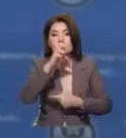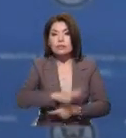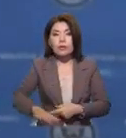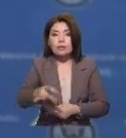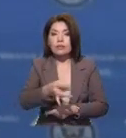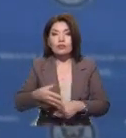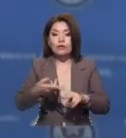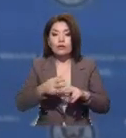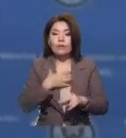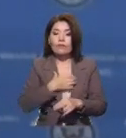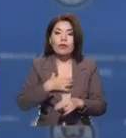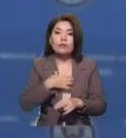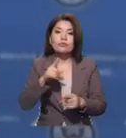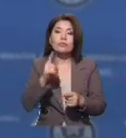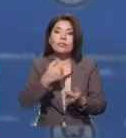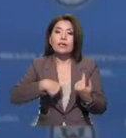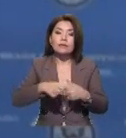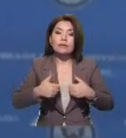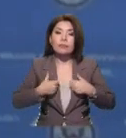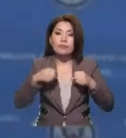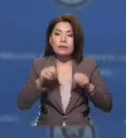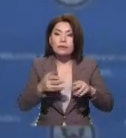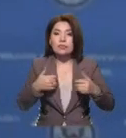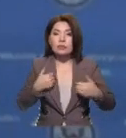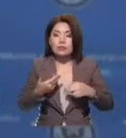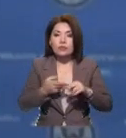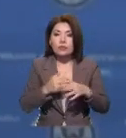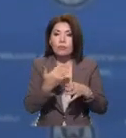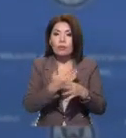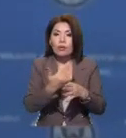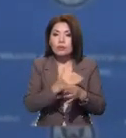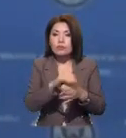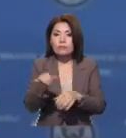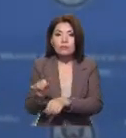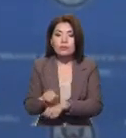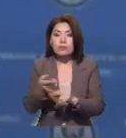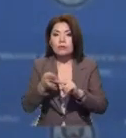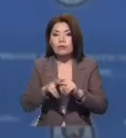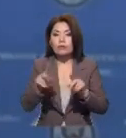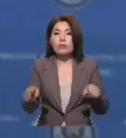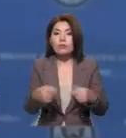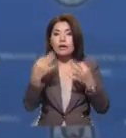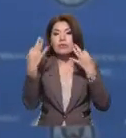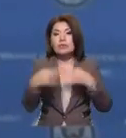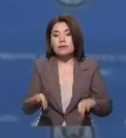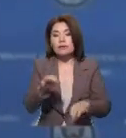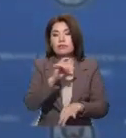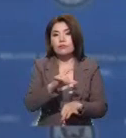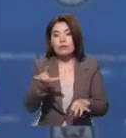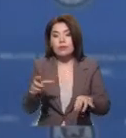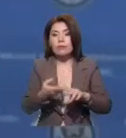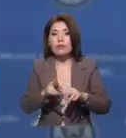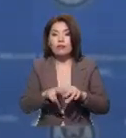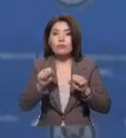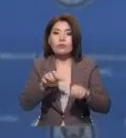региона. Очень важно, чтобы наши усилия по обеспечению гуманитарной паузы могли бы способствовать перспективе освобождения заложников. Это также